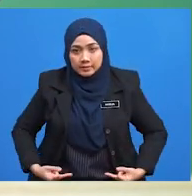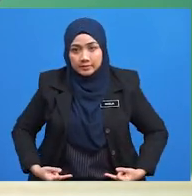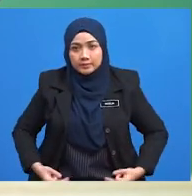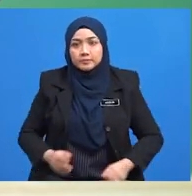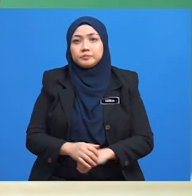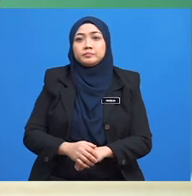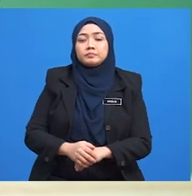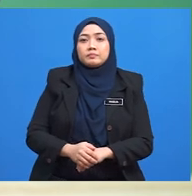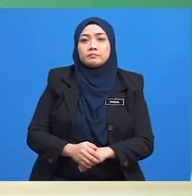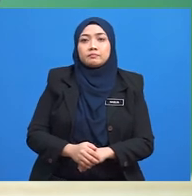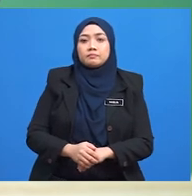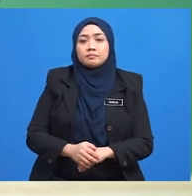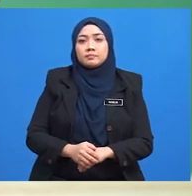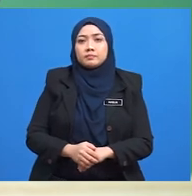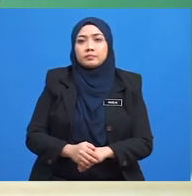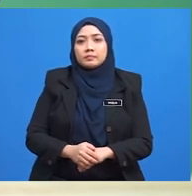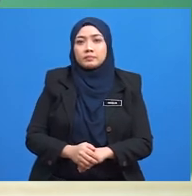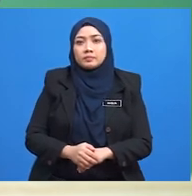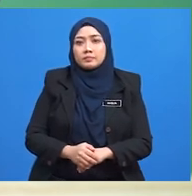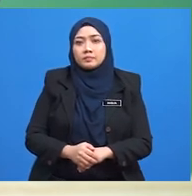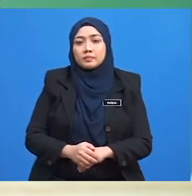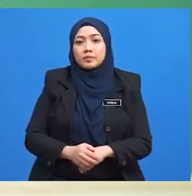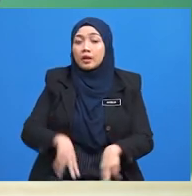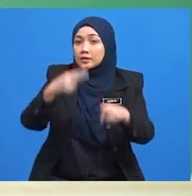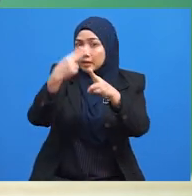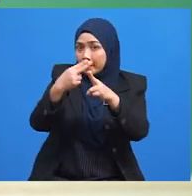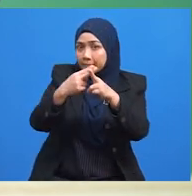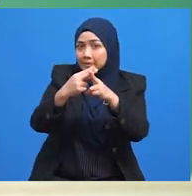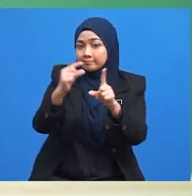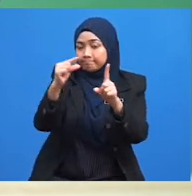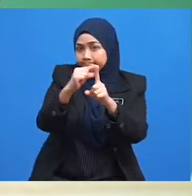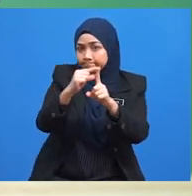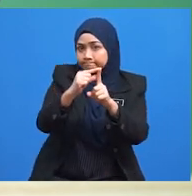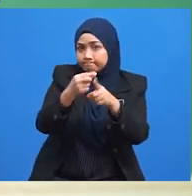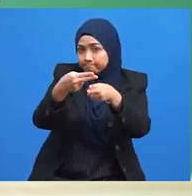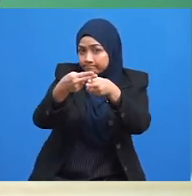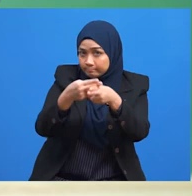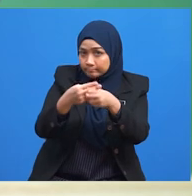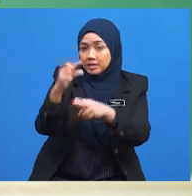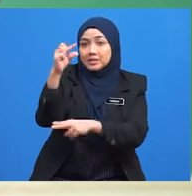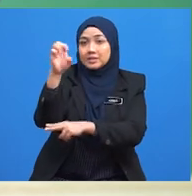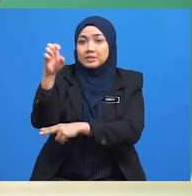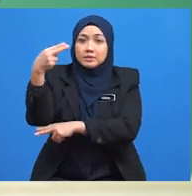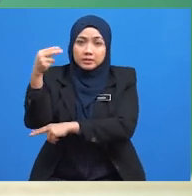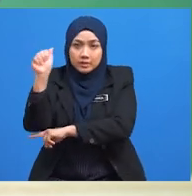ekologi, hidrologi dan atmosfera atau lebih mudah untuk pelajar ingati iaitu